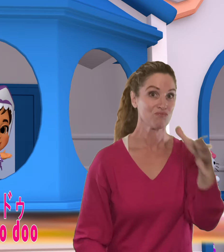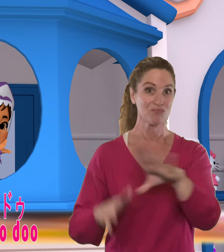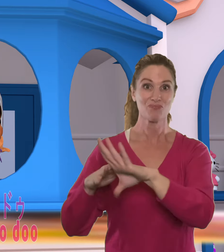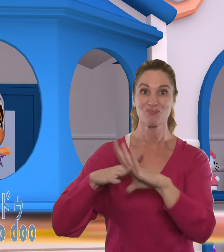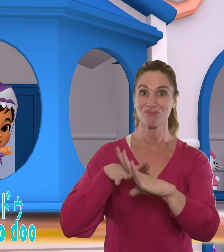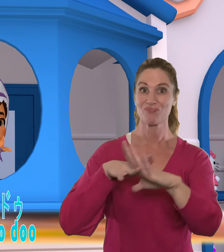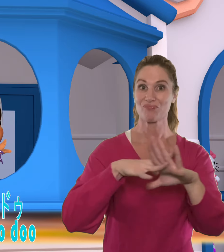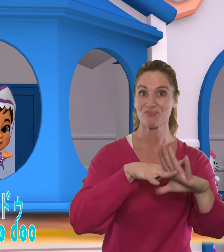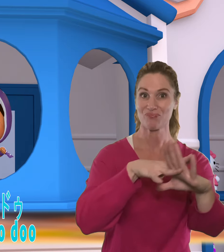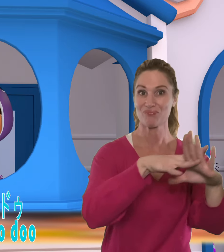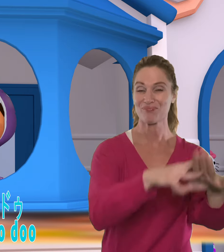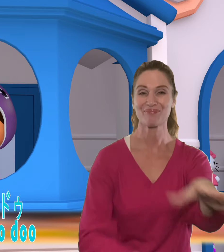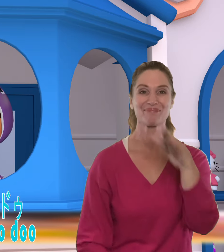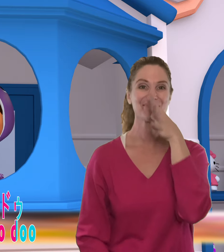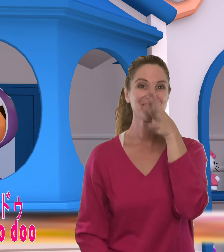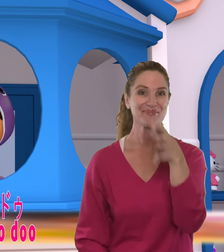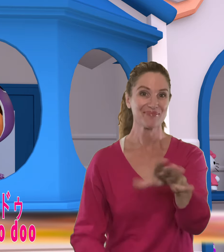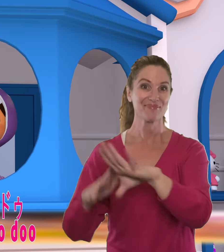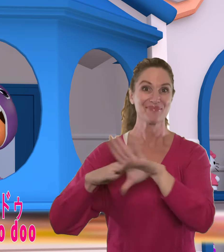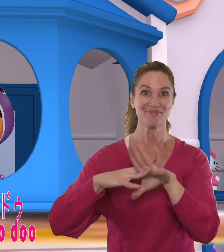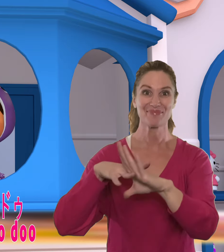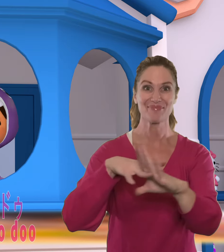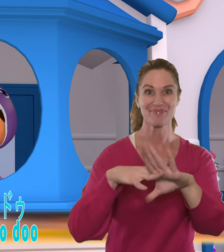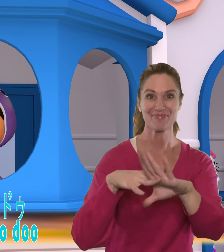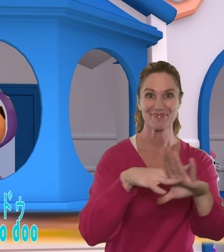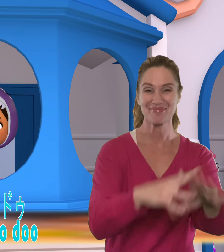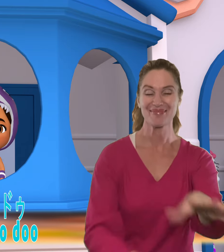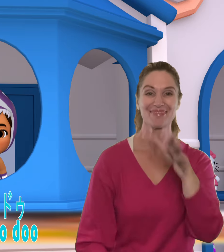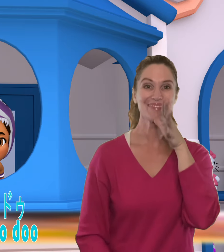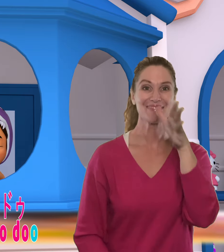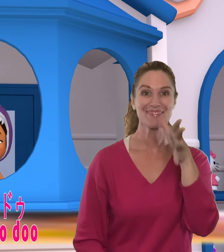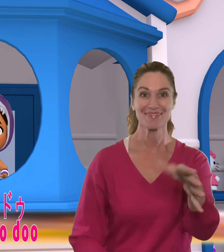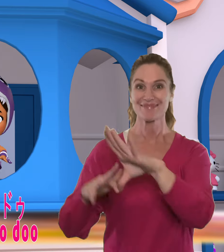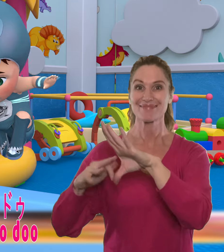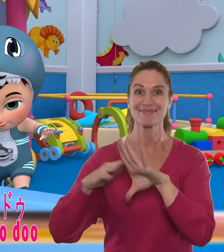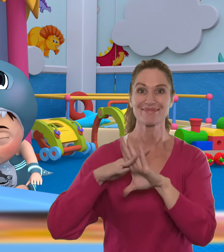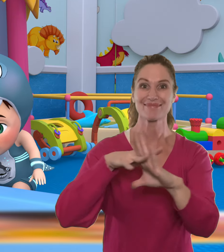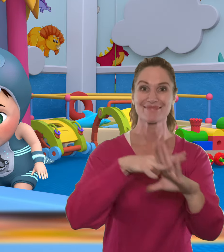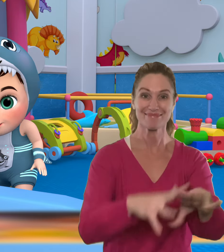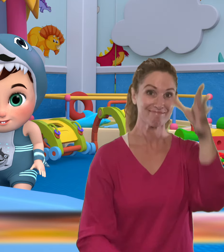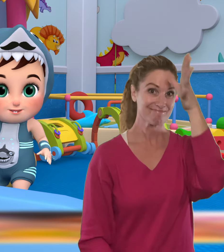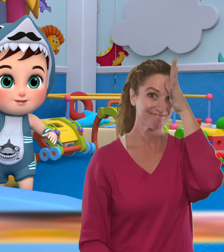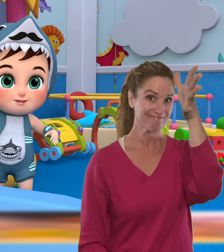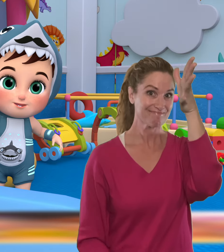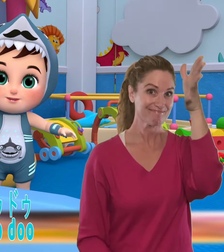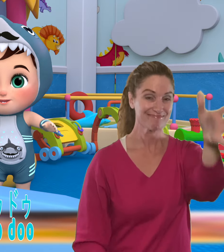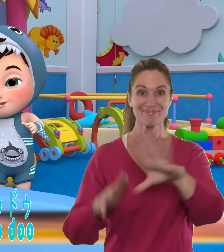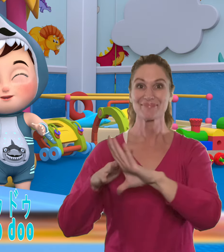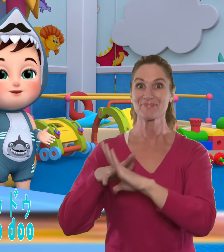OBZOBZOBZ